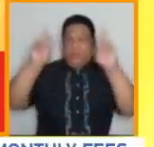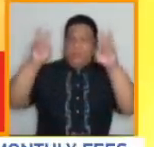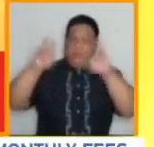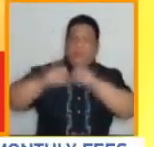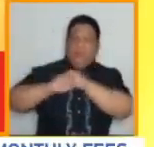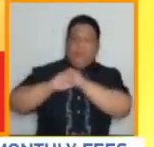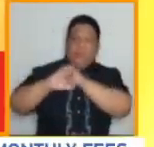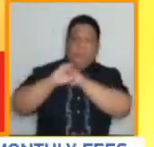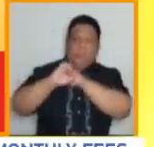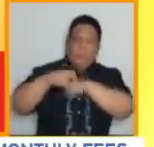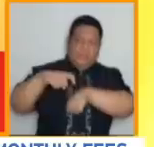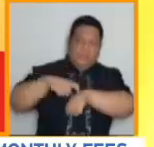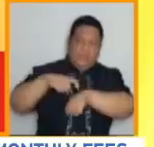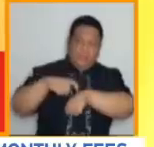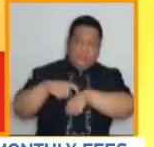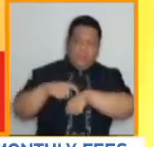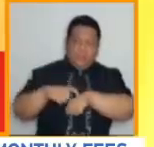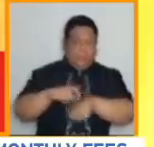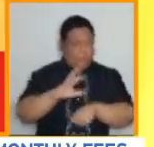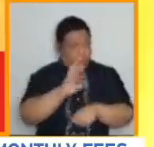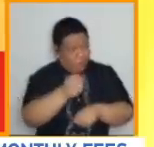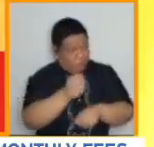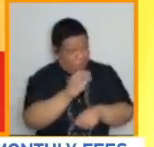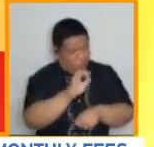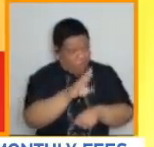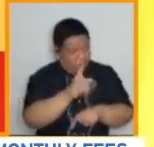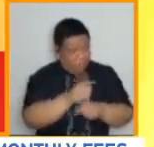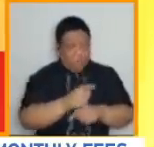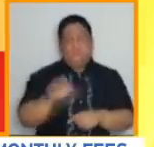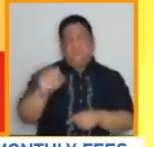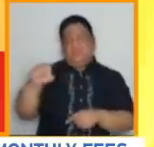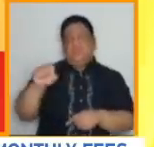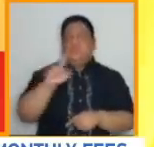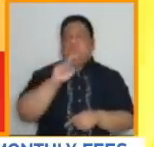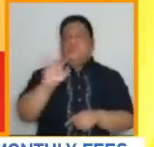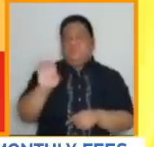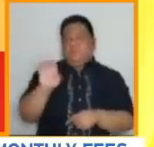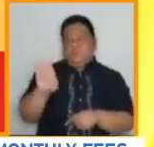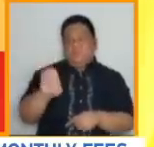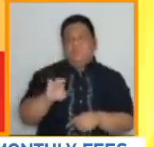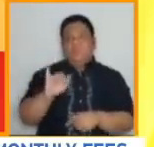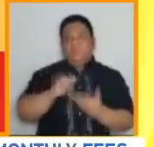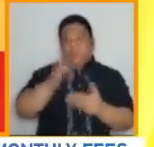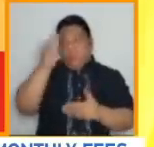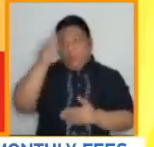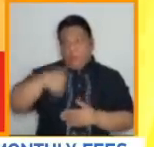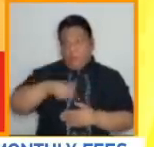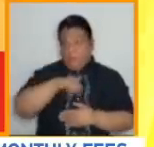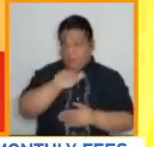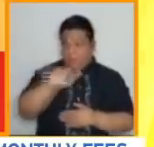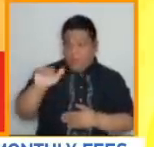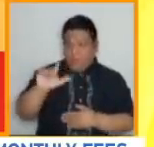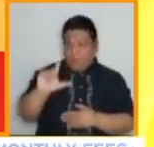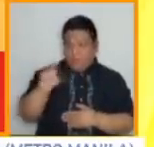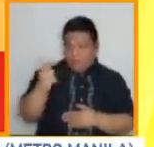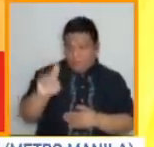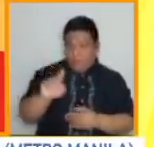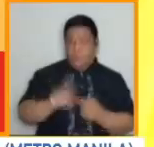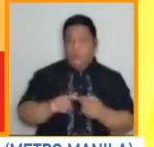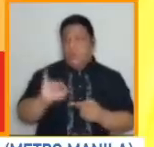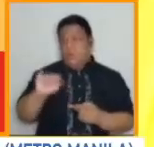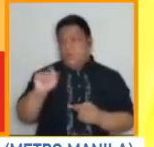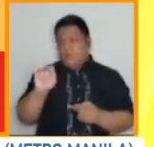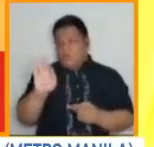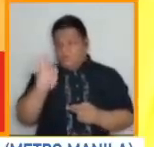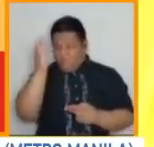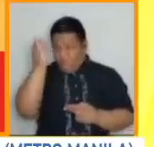February ba? February pa po, no? Kaya nga nananawagan kami sa mga LGU at sa IATF. Kasi sa totoo lang, yung